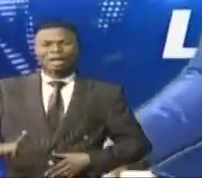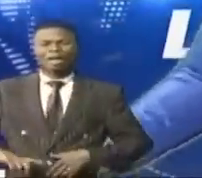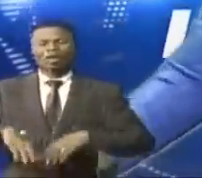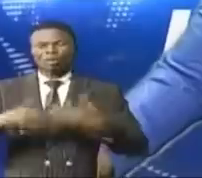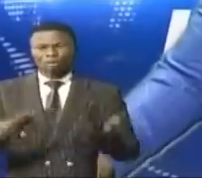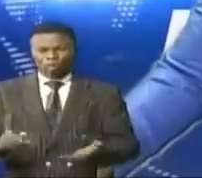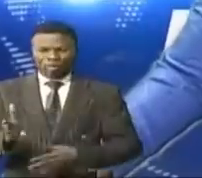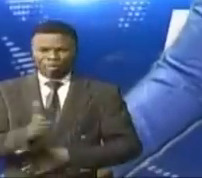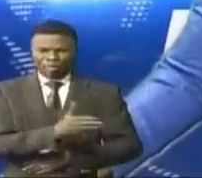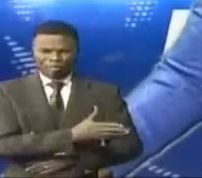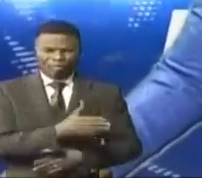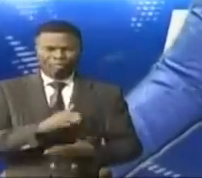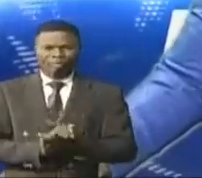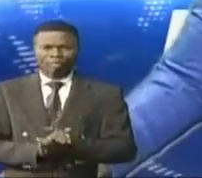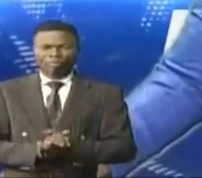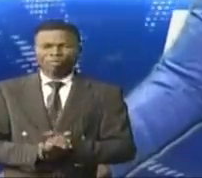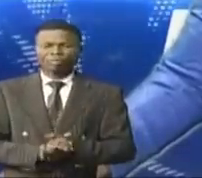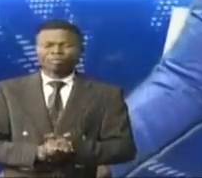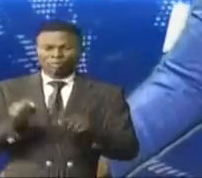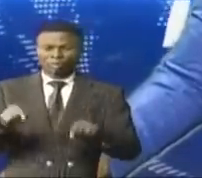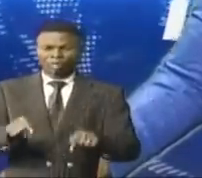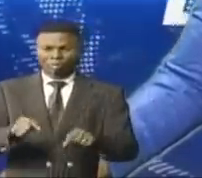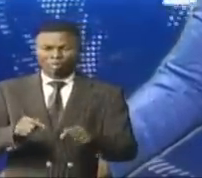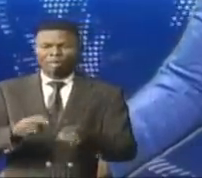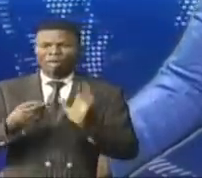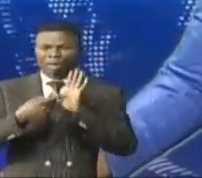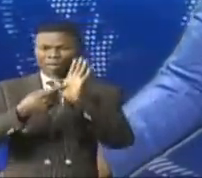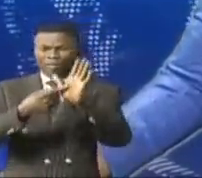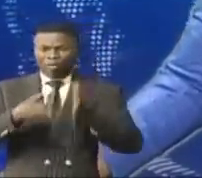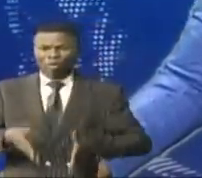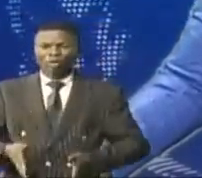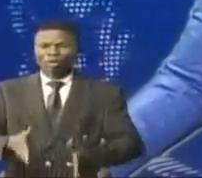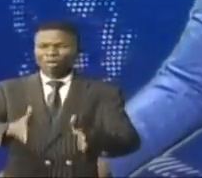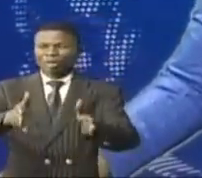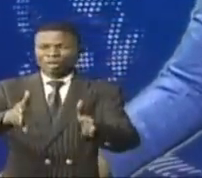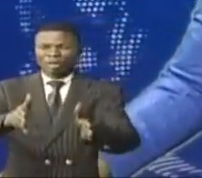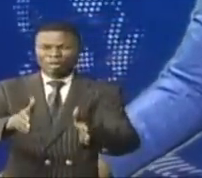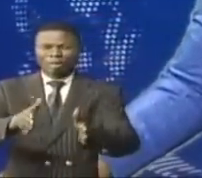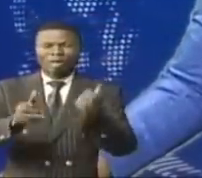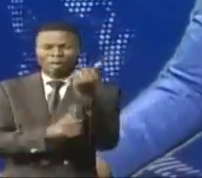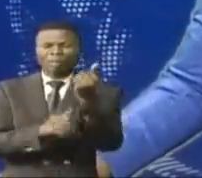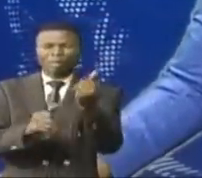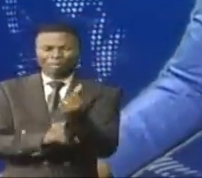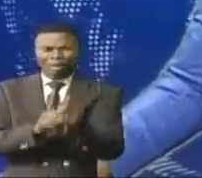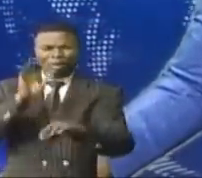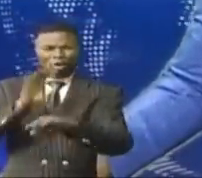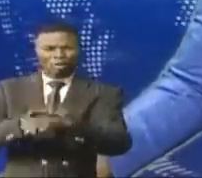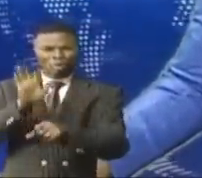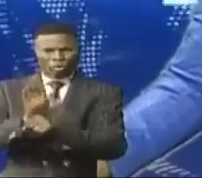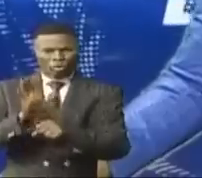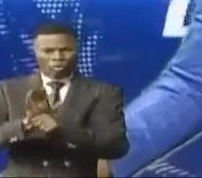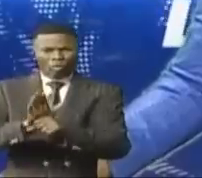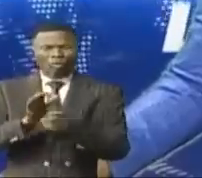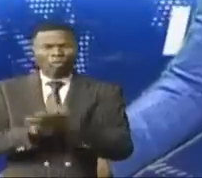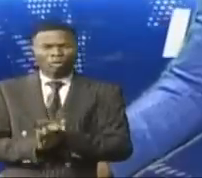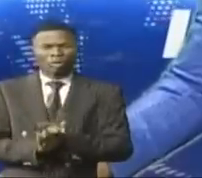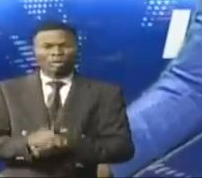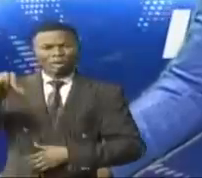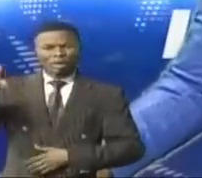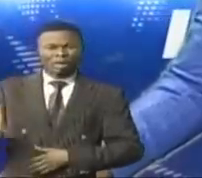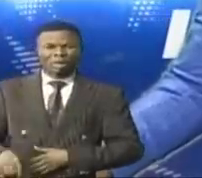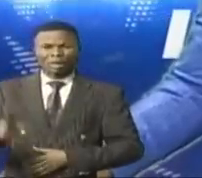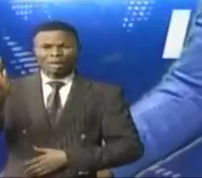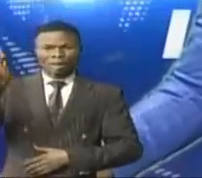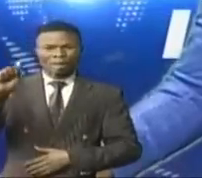aujourd'hui. Je vous emmène maintenant sur une route très fréquentée à Kinshasa. La vie a repris au quartier